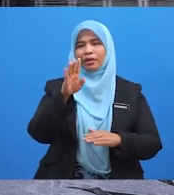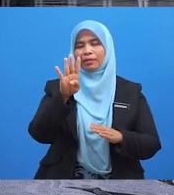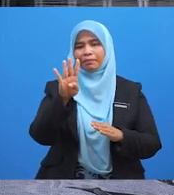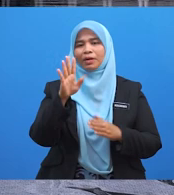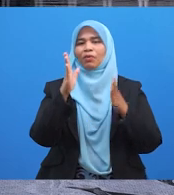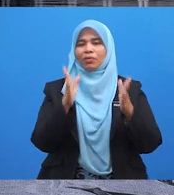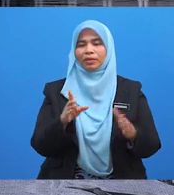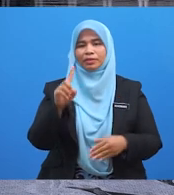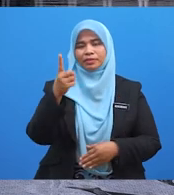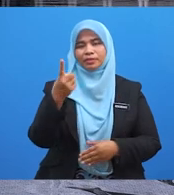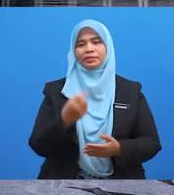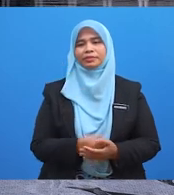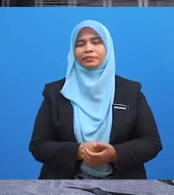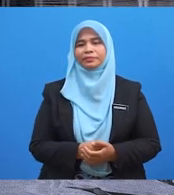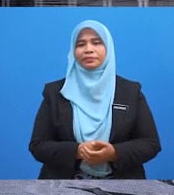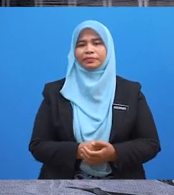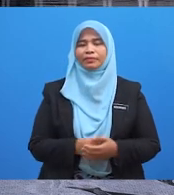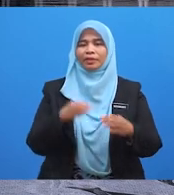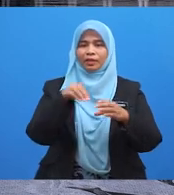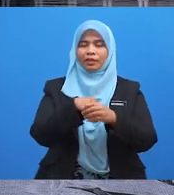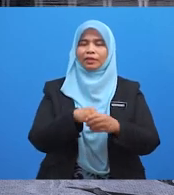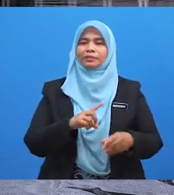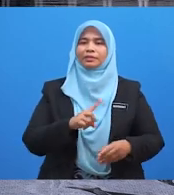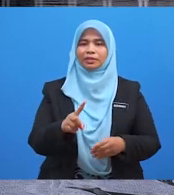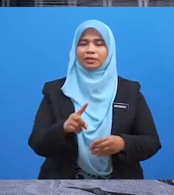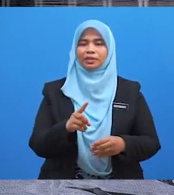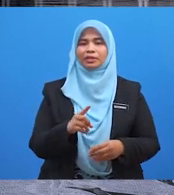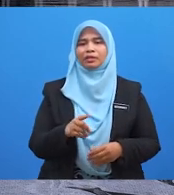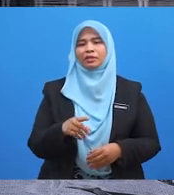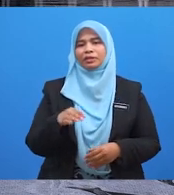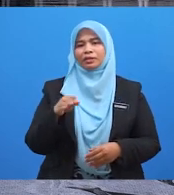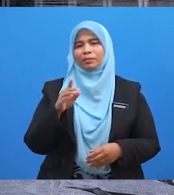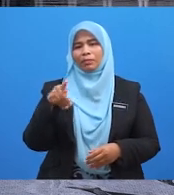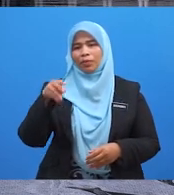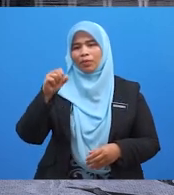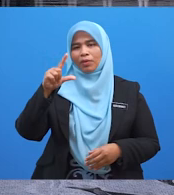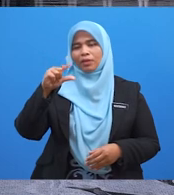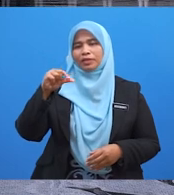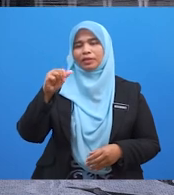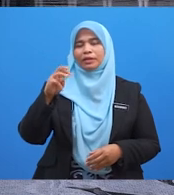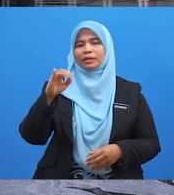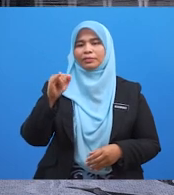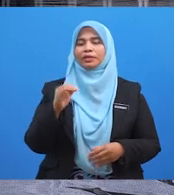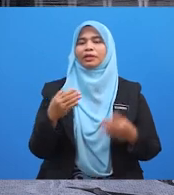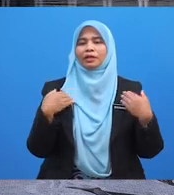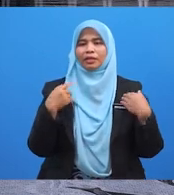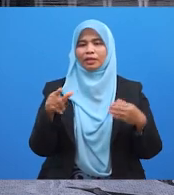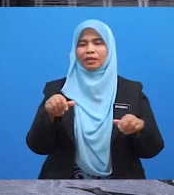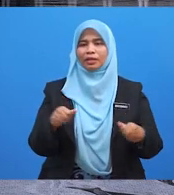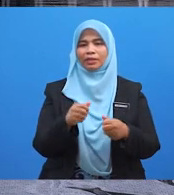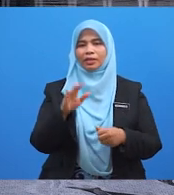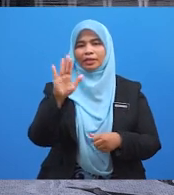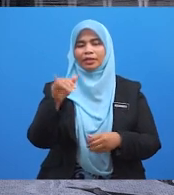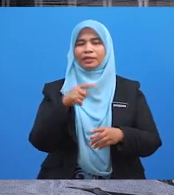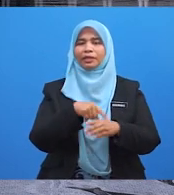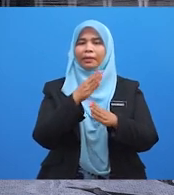kepada syarat-syarat yang ketat. Di dalam Islam, poligami hanyalah sebagai amalan yang dibenarkan dengan